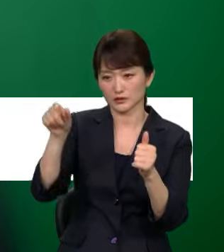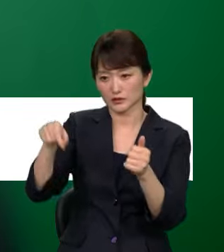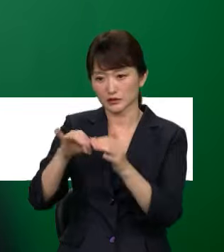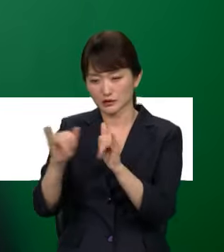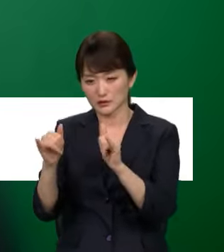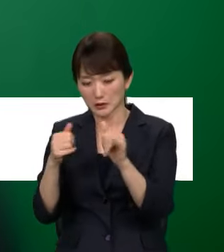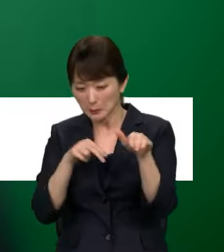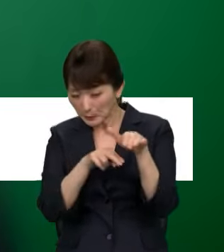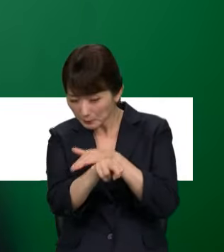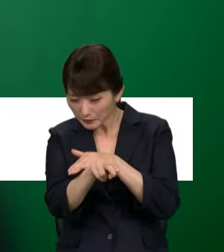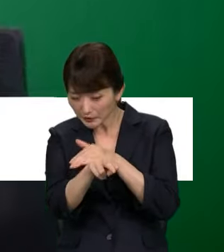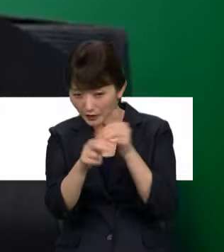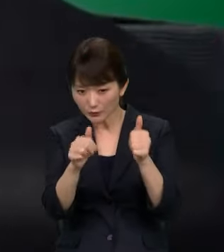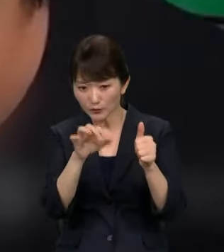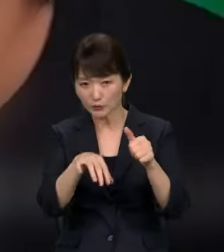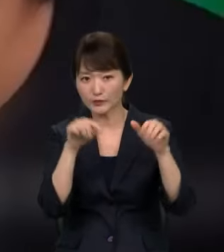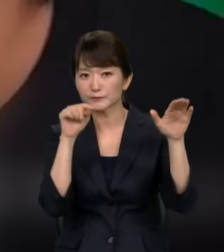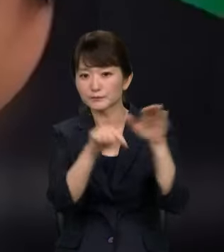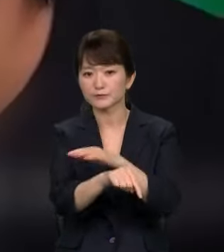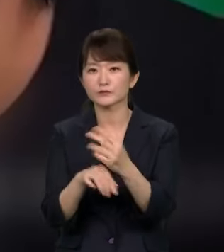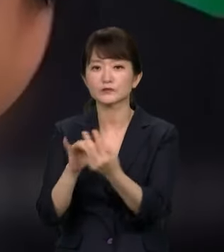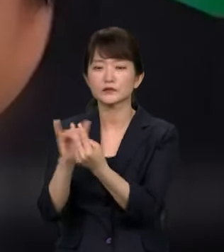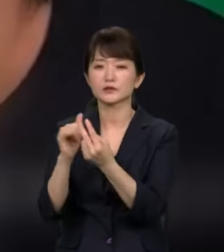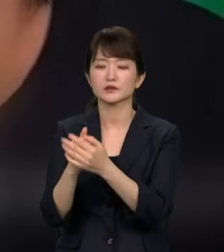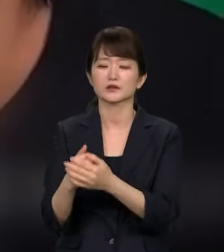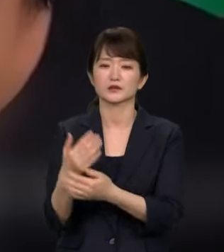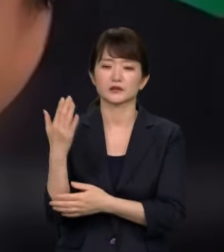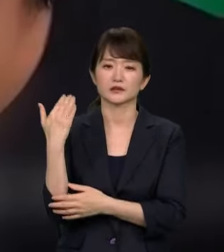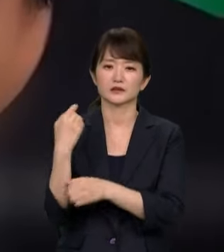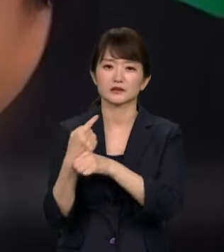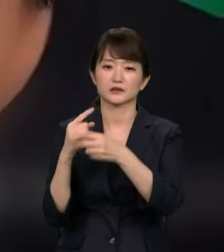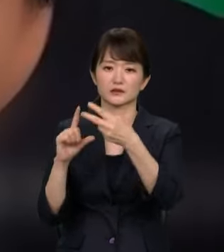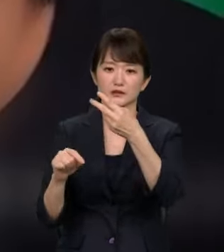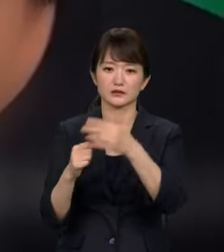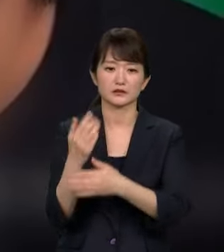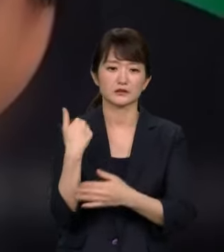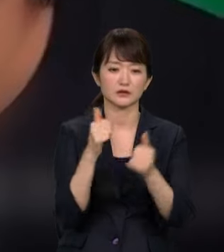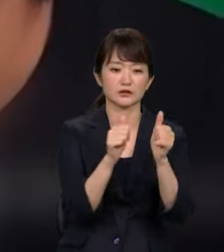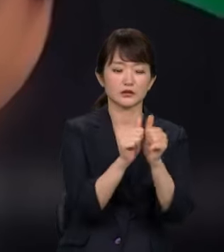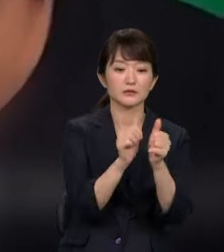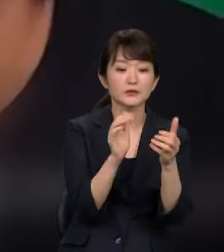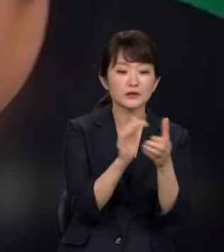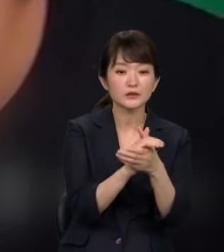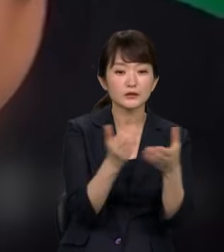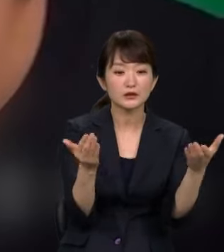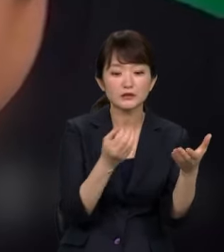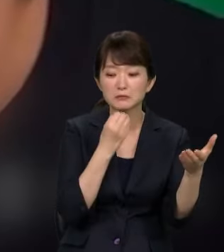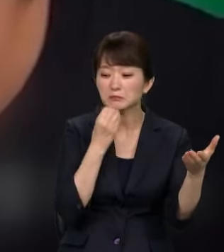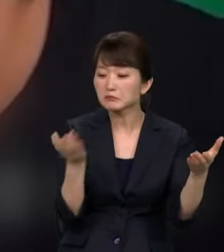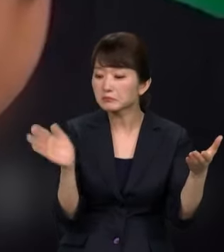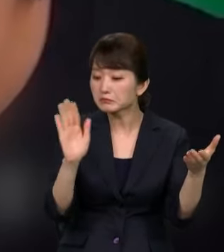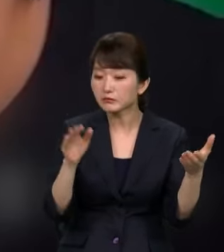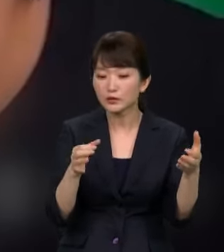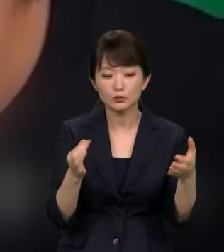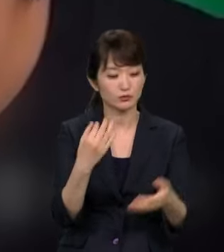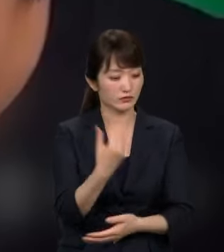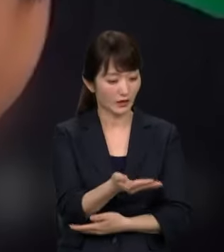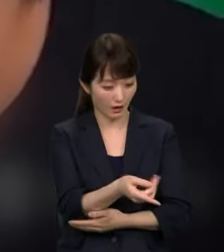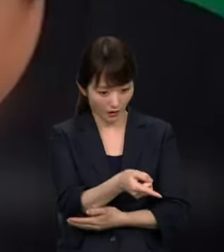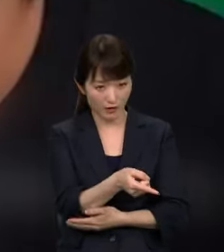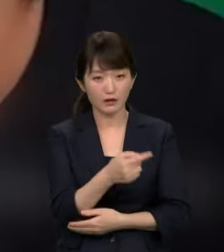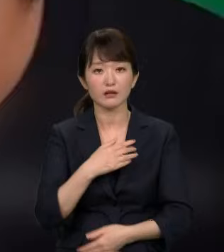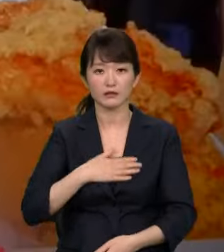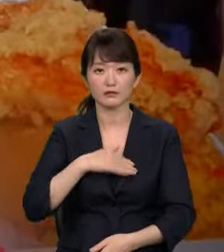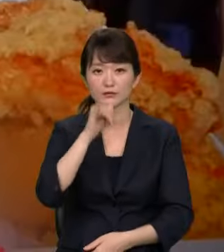법원으로 들어갔습니다 둘은 지난해 2월 지에게 전남자 친구와 있었던 일을 알리지 않겠다며 돈을 요구한 걸로